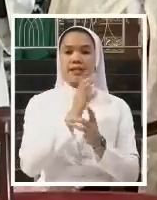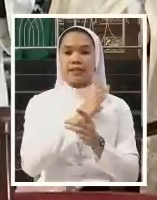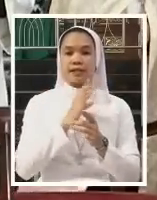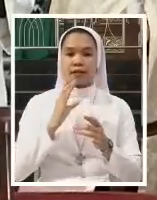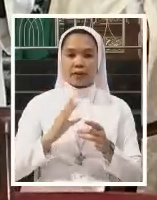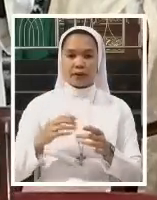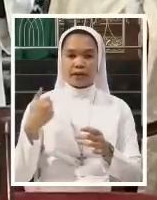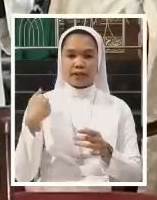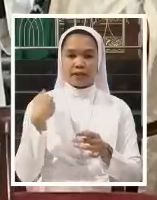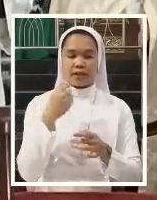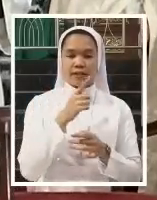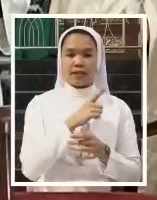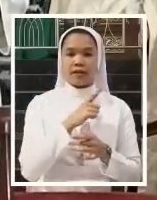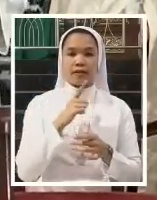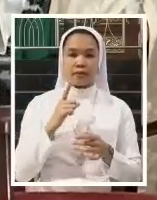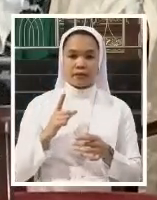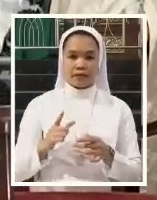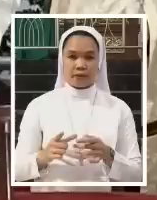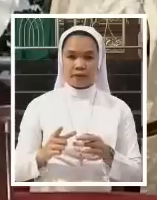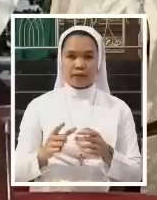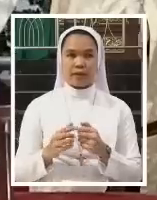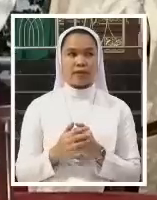kagurang naniya mo.